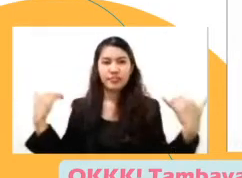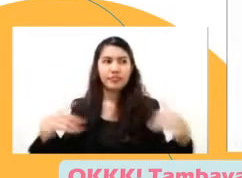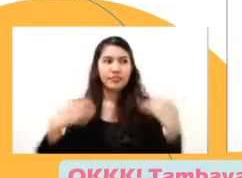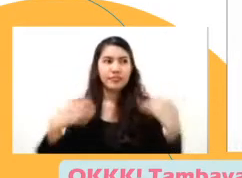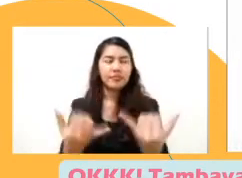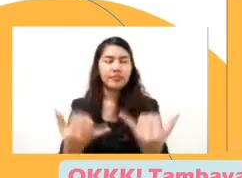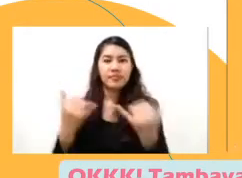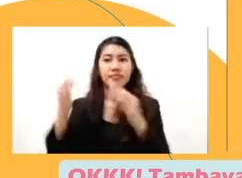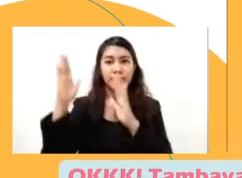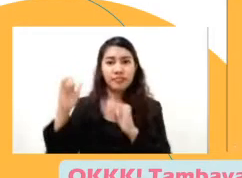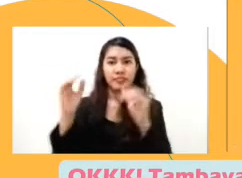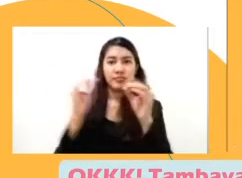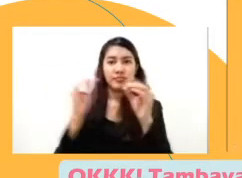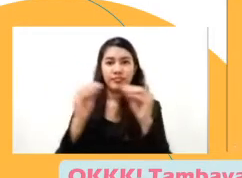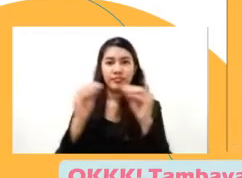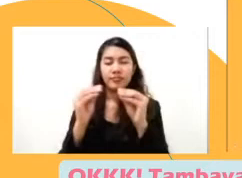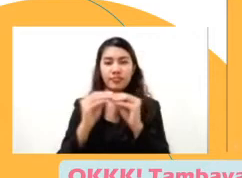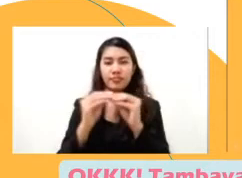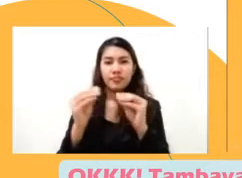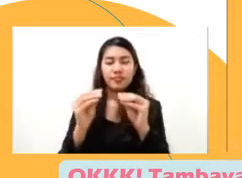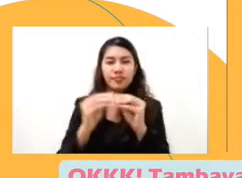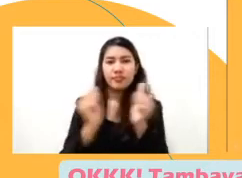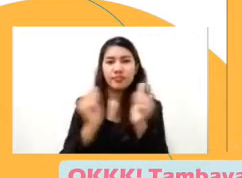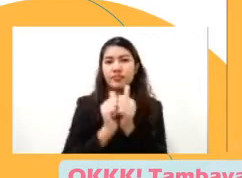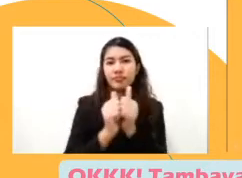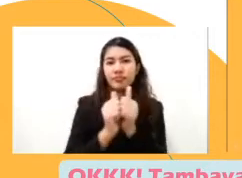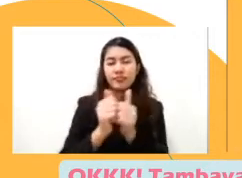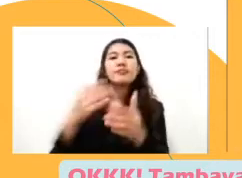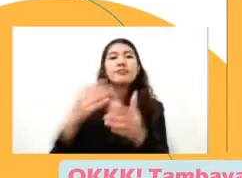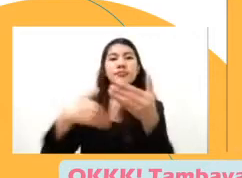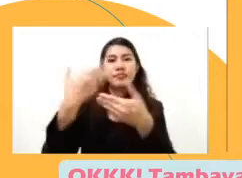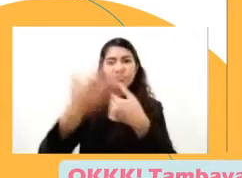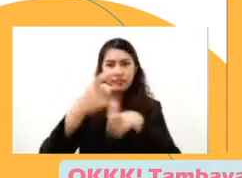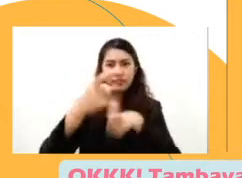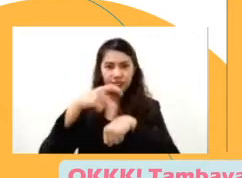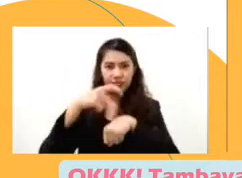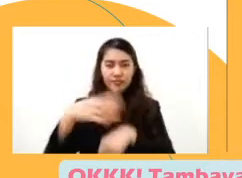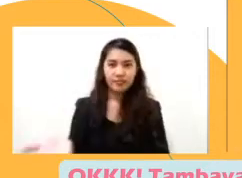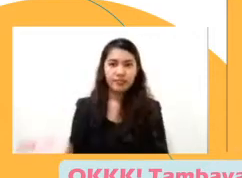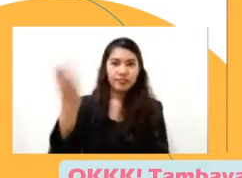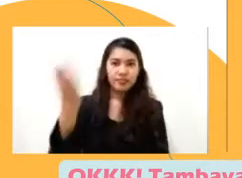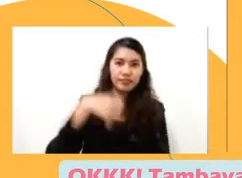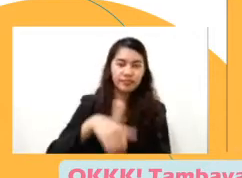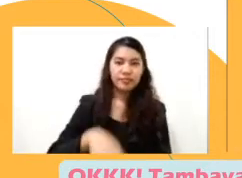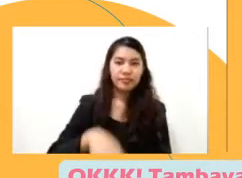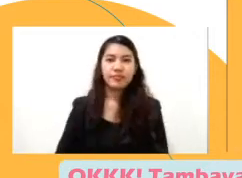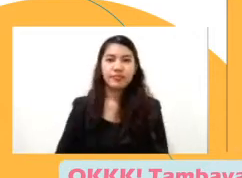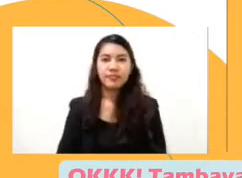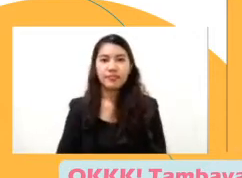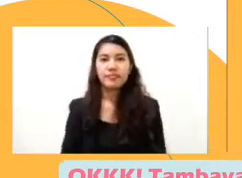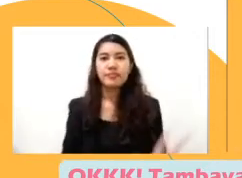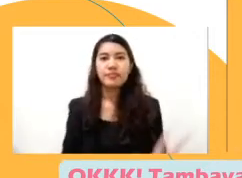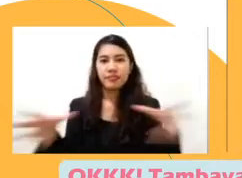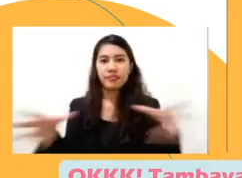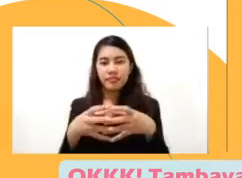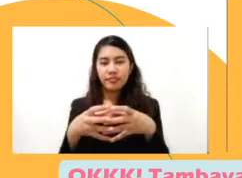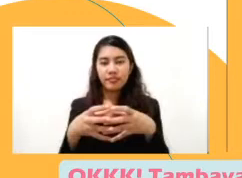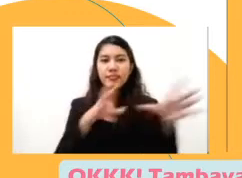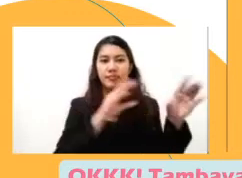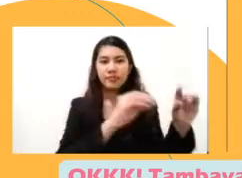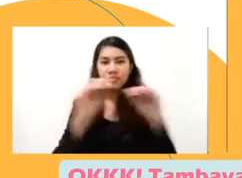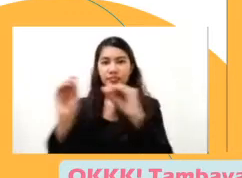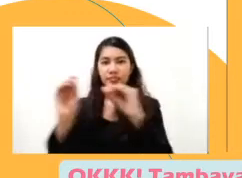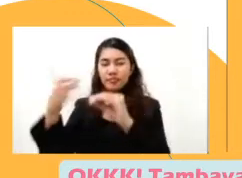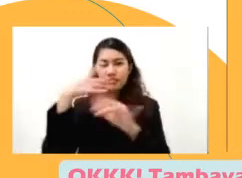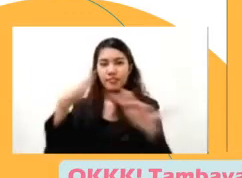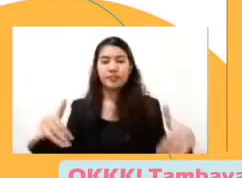po namin kayo sa mga susunod pang pagkakataon na ikayatin tayo para magsama-sama at gabayan ng ating mga